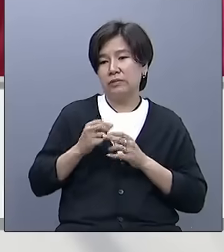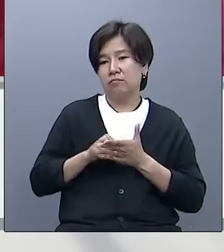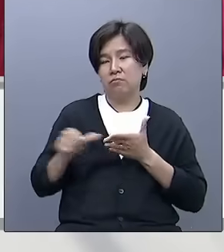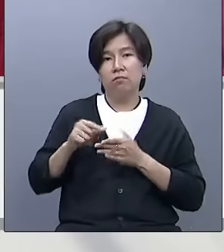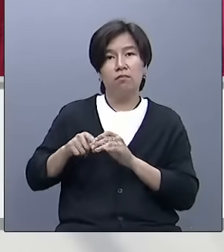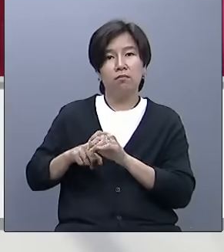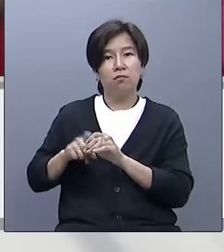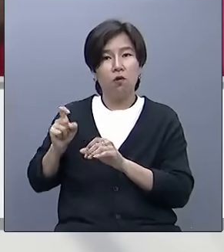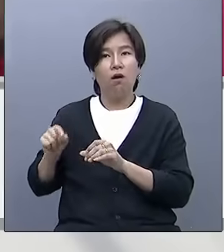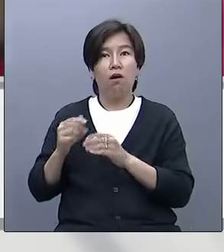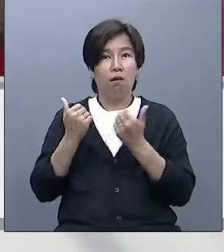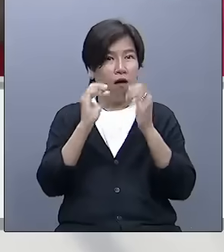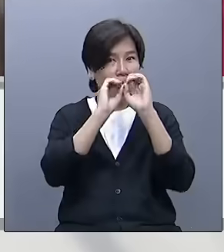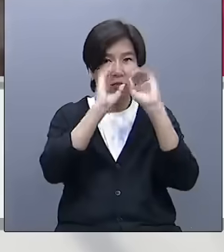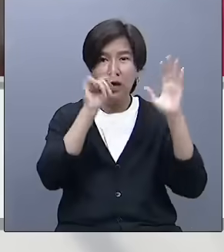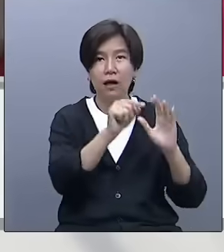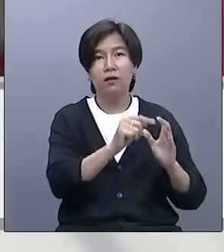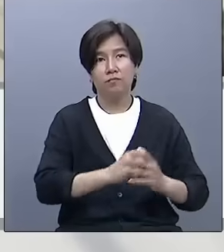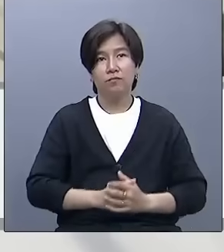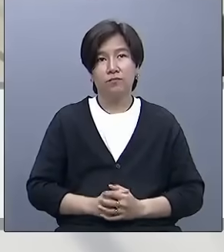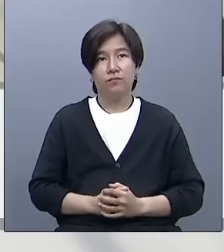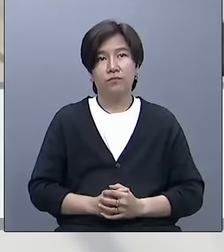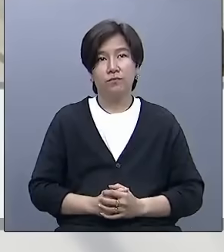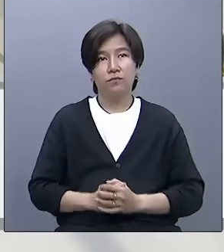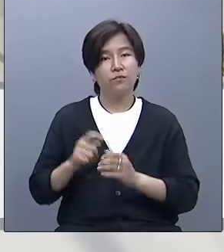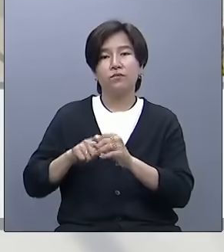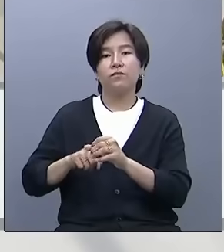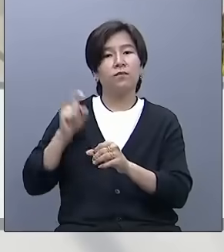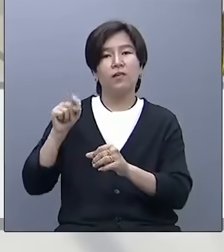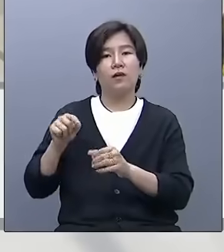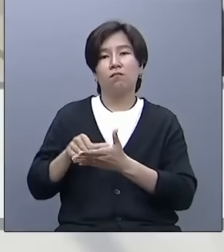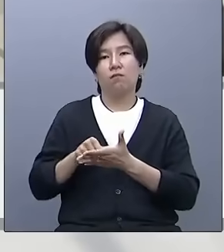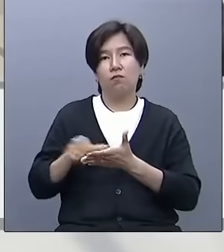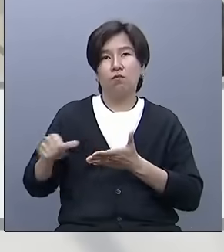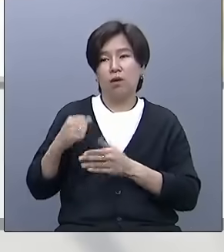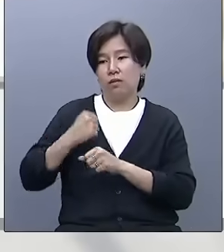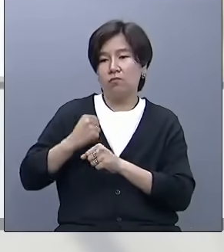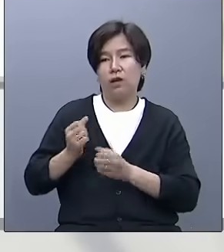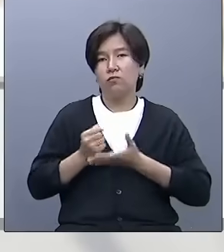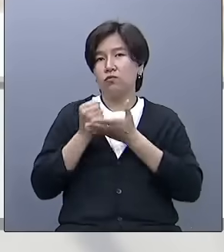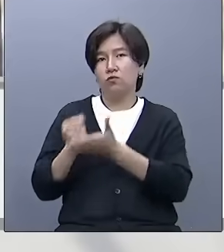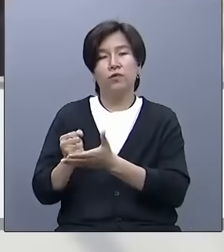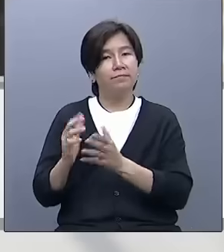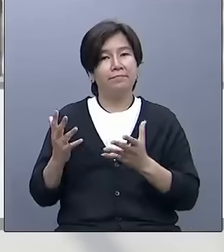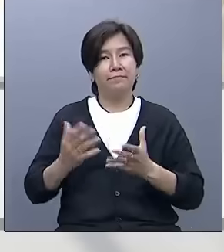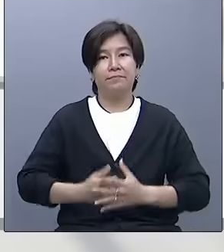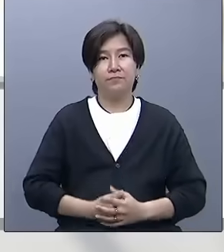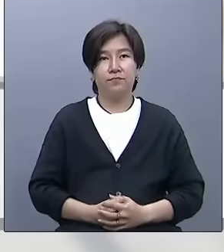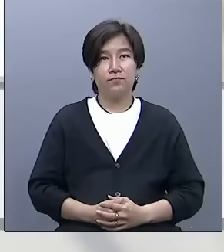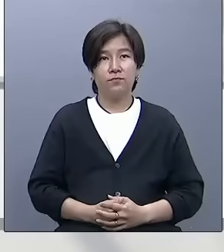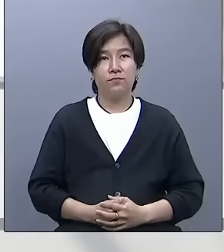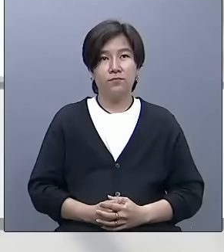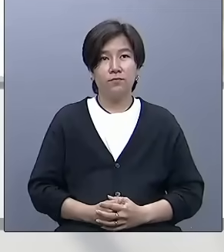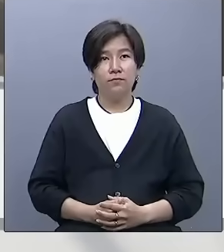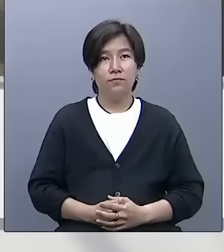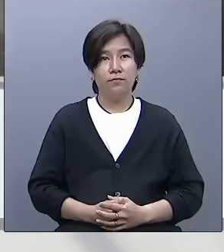างไรวันนี้ก็คงชัดเจนแล้วล่ะค่ะว่าพรรคเพื่อไทยคงจะไม่มีคุณณัฐวุฒิช่วยทำงานให้กับพรรคอีกต่อไปแต่ในฐาน